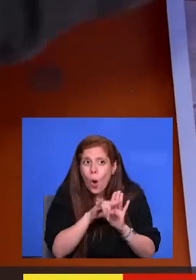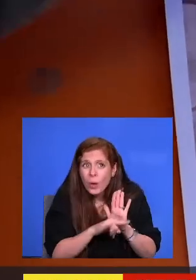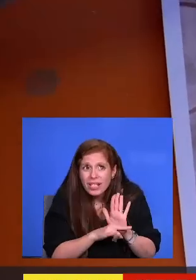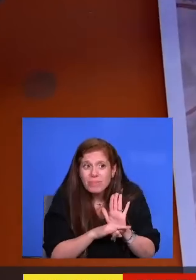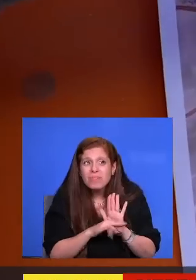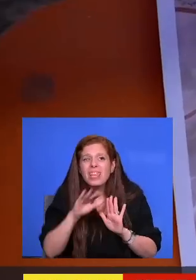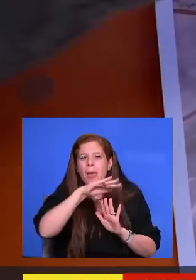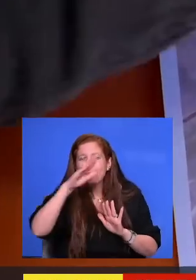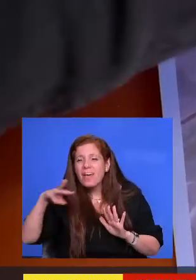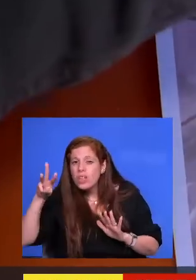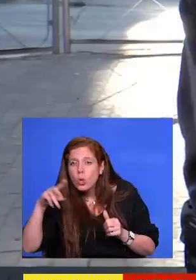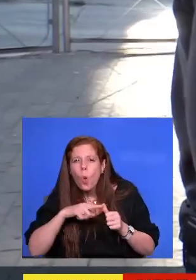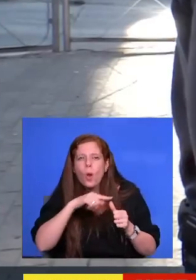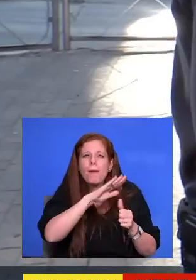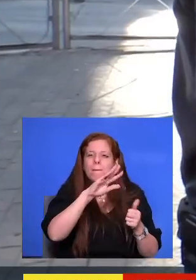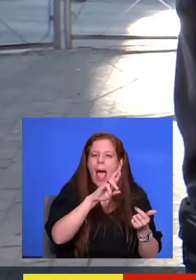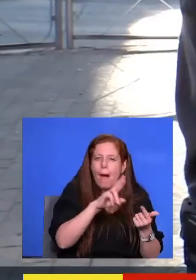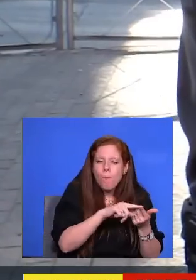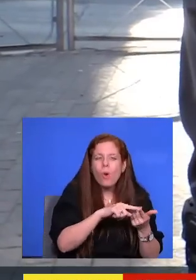שאול, ברמות, בפסגת זאב.